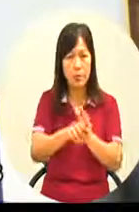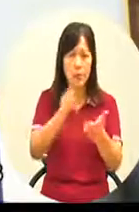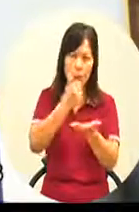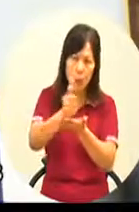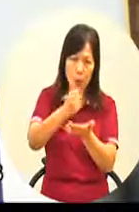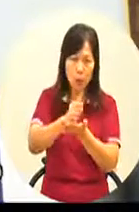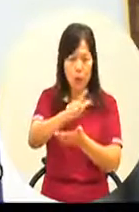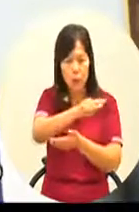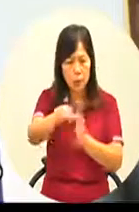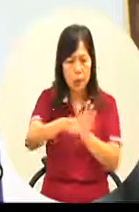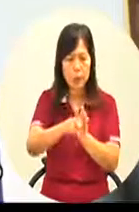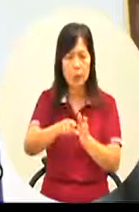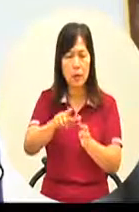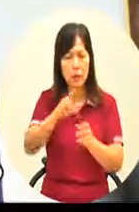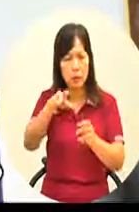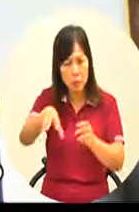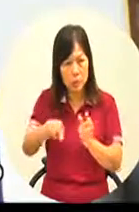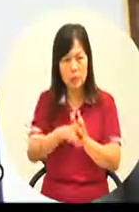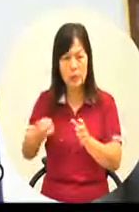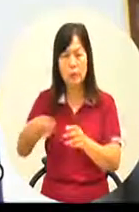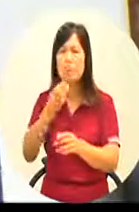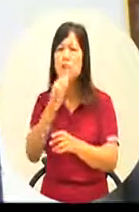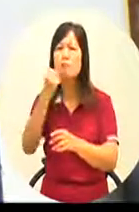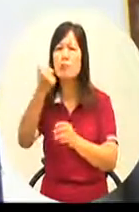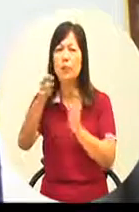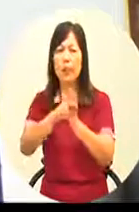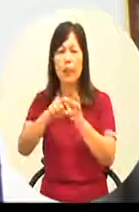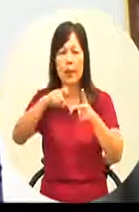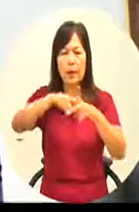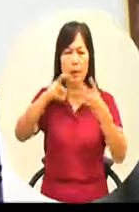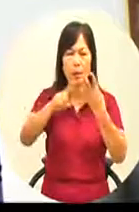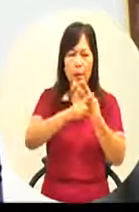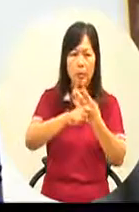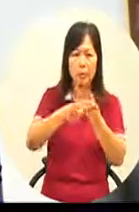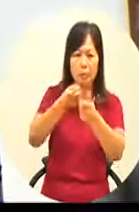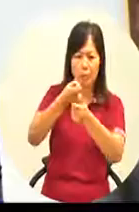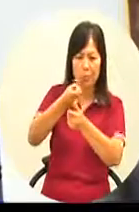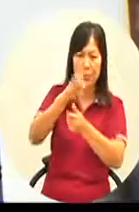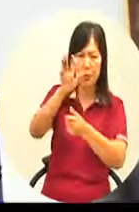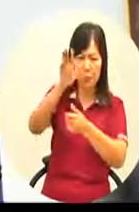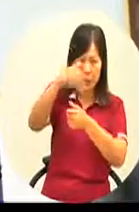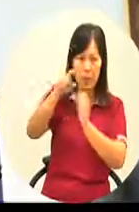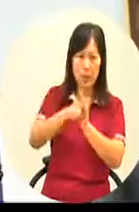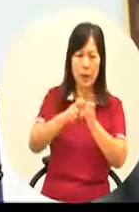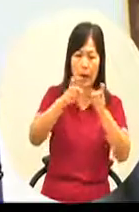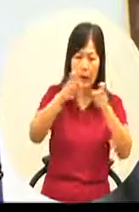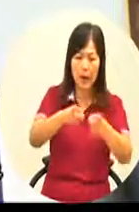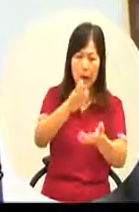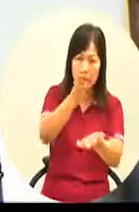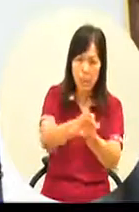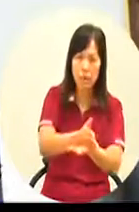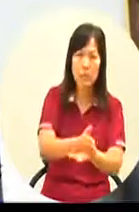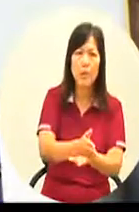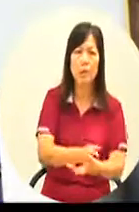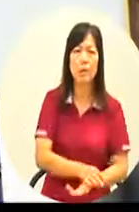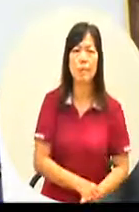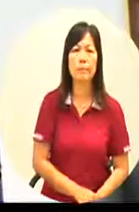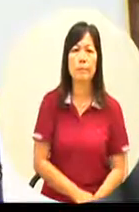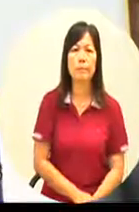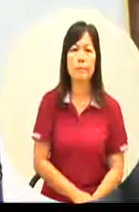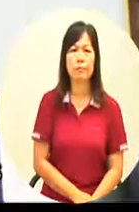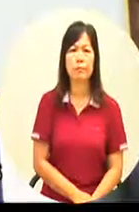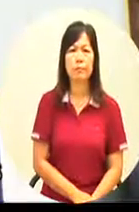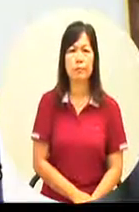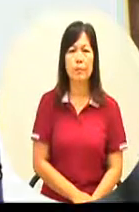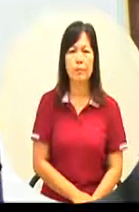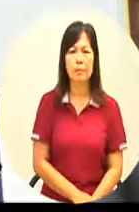辉的借机用人，把一挂工业区拢引来吼，码头也停咧。啊，迄阵吼，阁